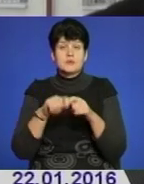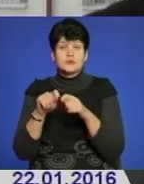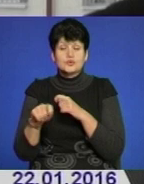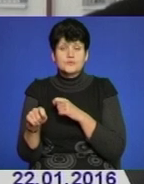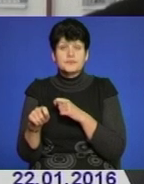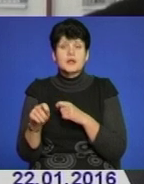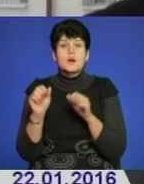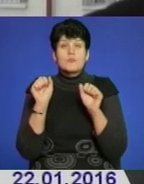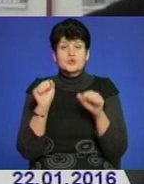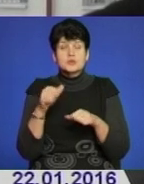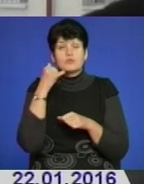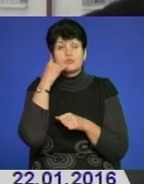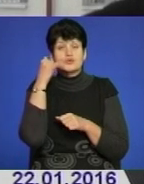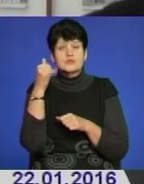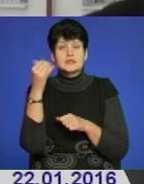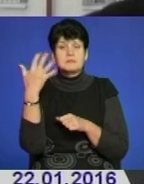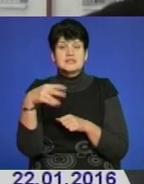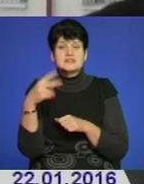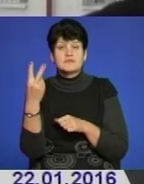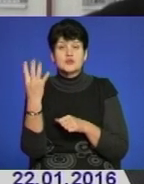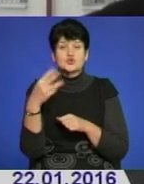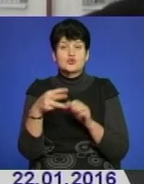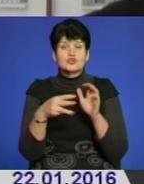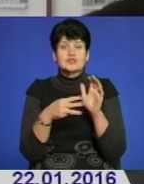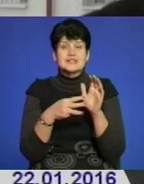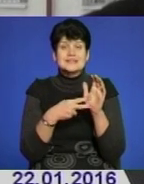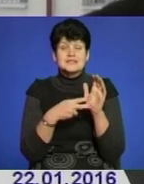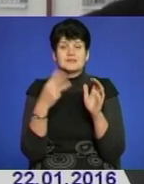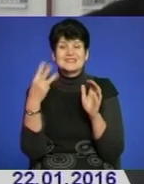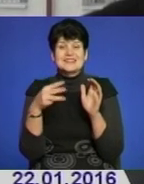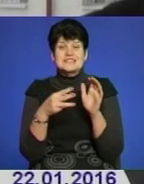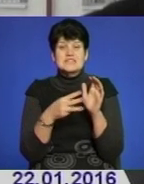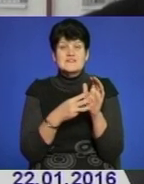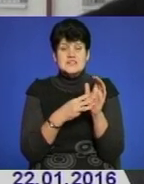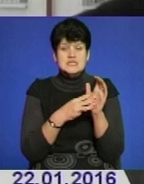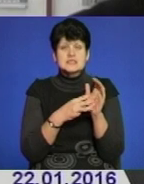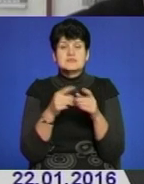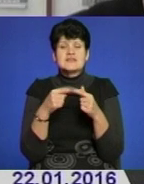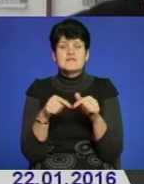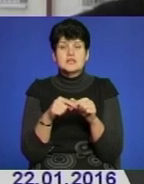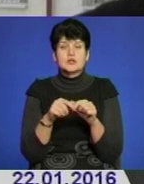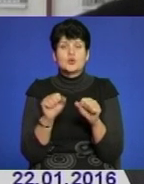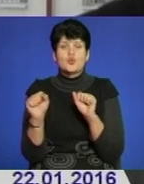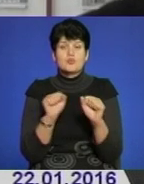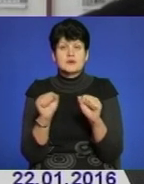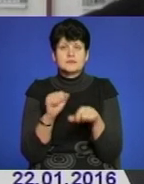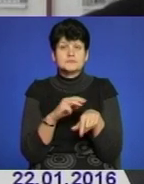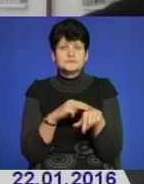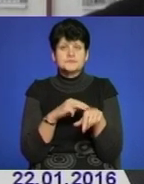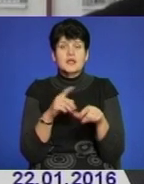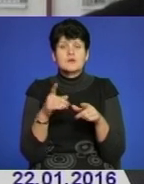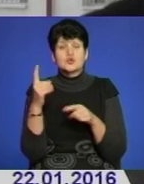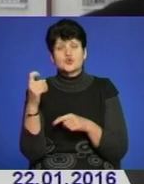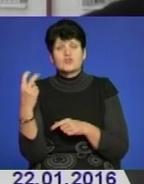бачить, можливо зателефонувати на 52-47-38, це номер чергової частини відділу управління превентивної діяльності, або на лінію